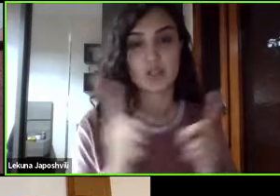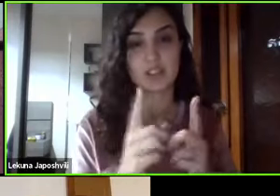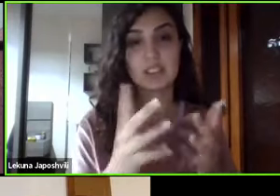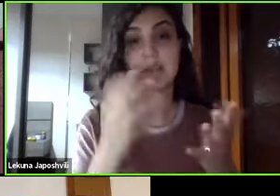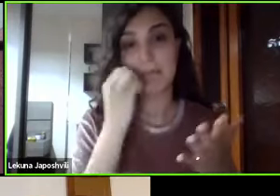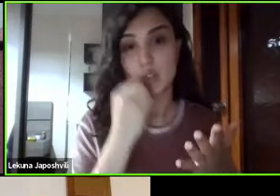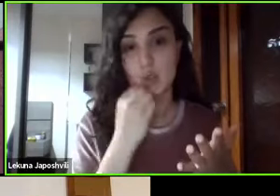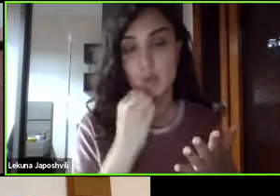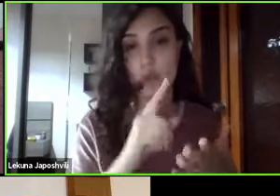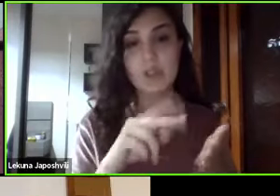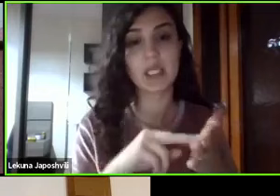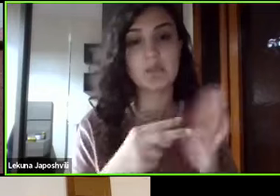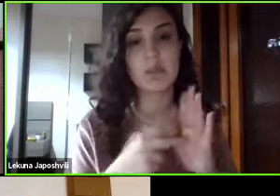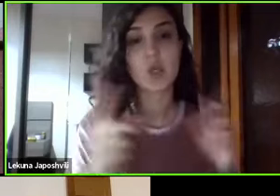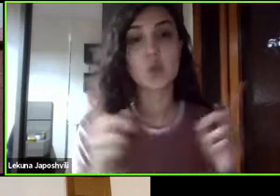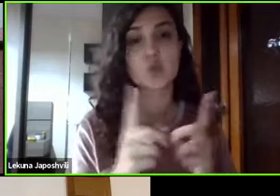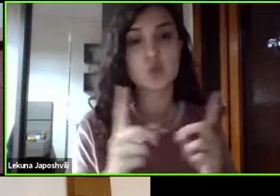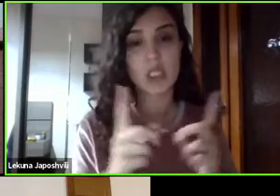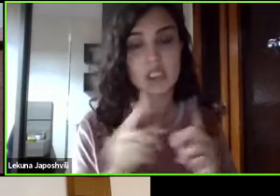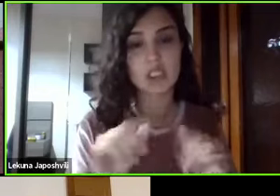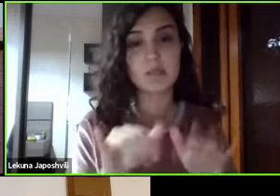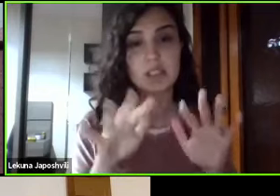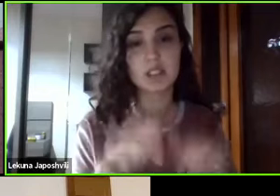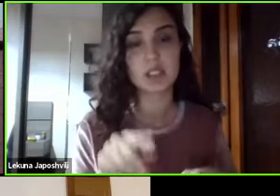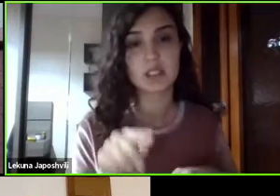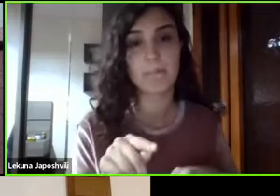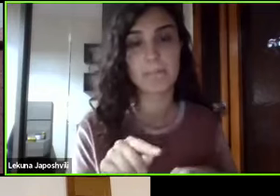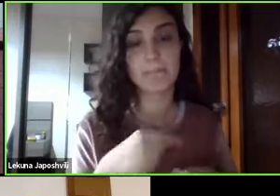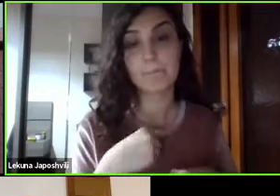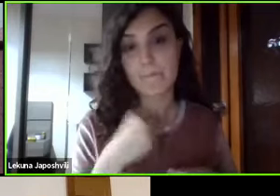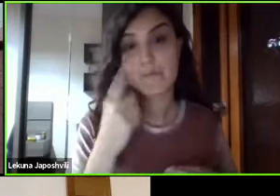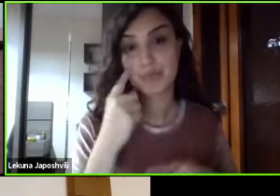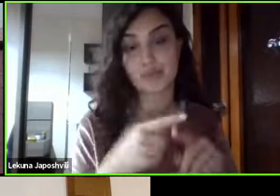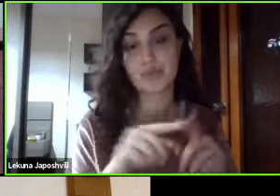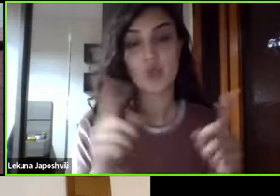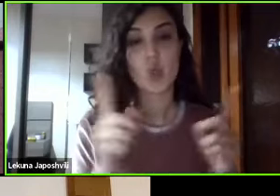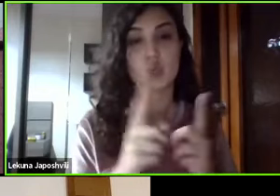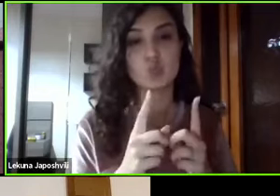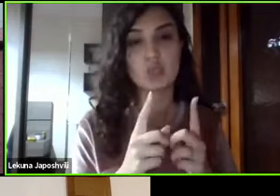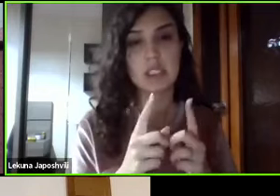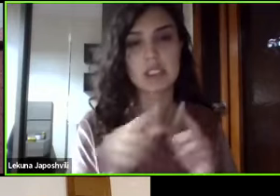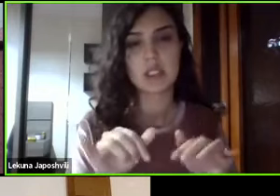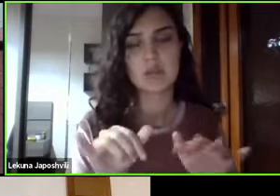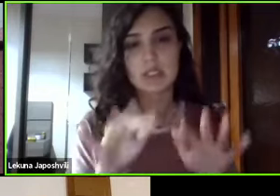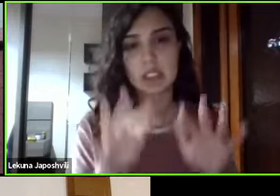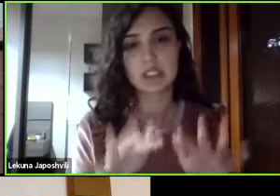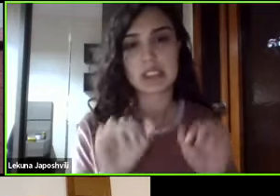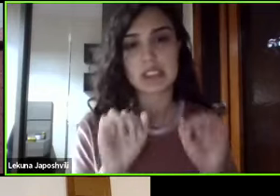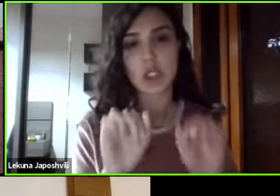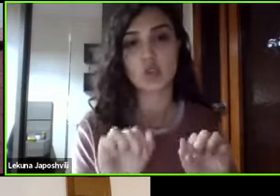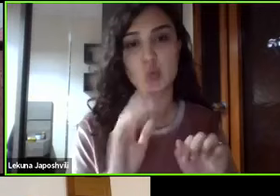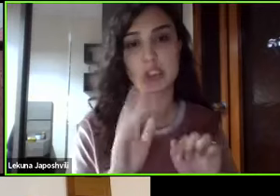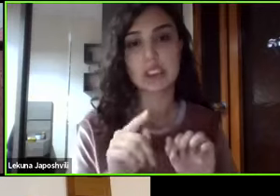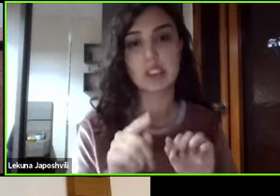მადლობა, რომ იგეგმება კონსულტაციები, სადაც მე ვფიქრობ ეს კონსულტაციები, სადაც დაცული იქნება